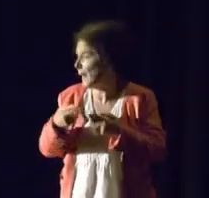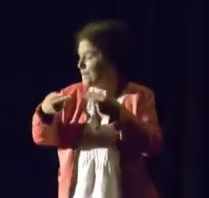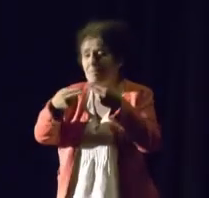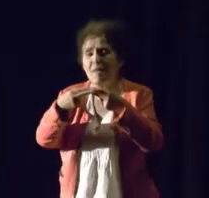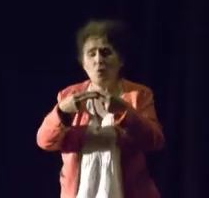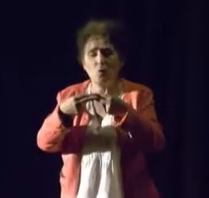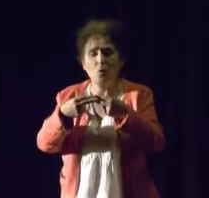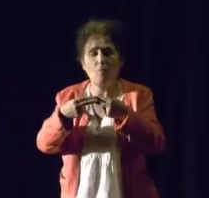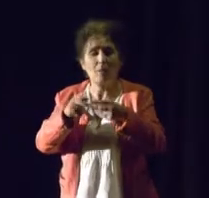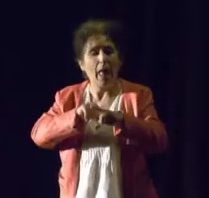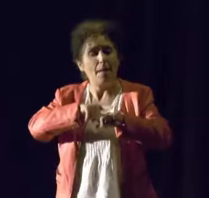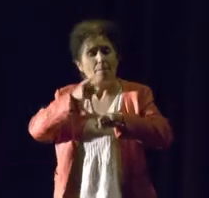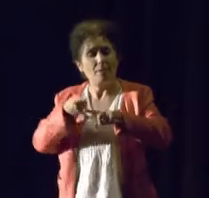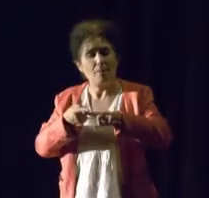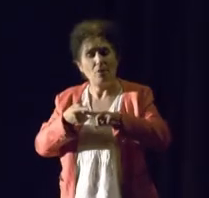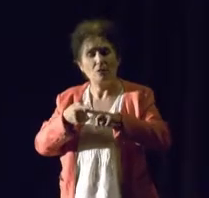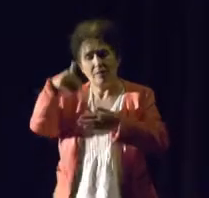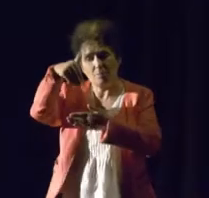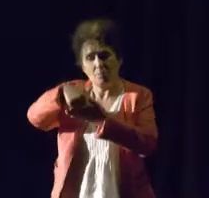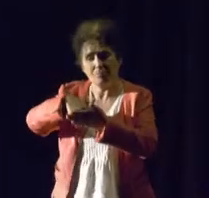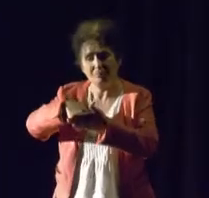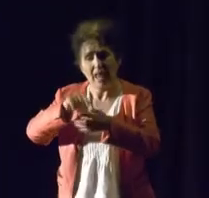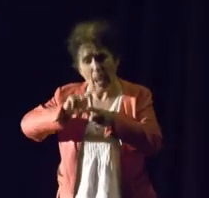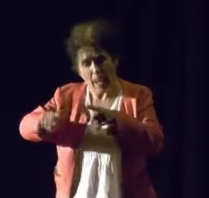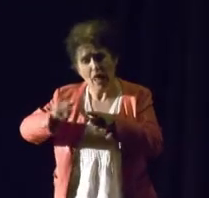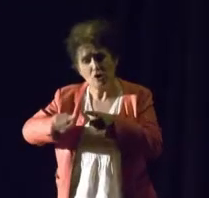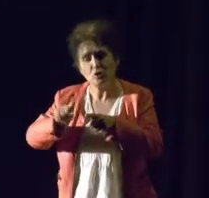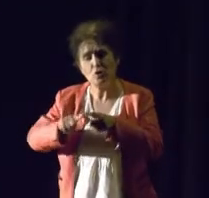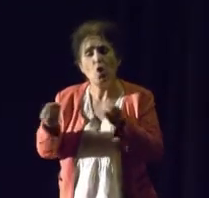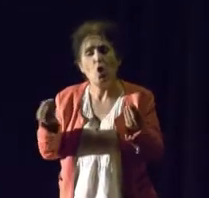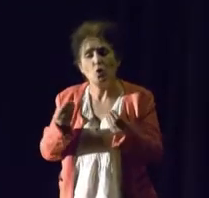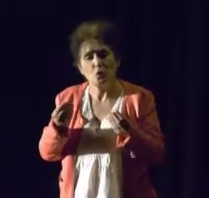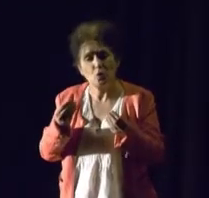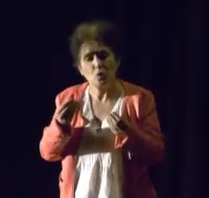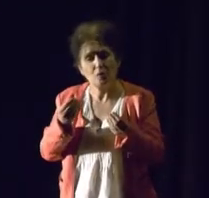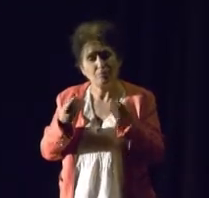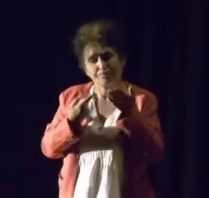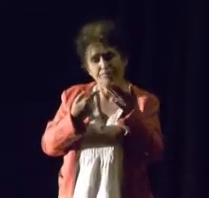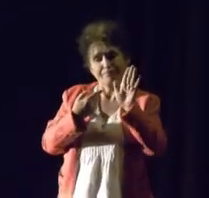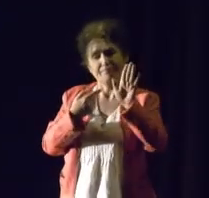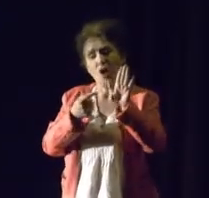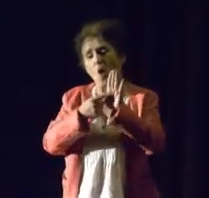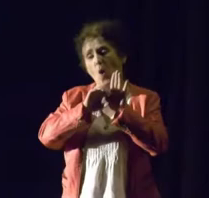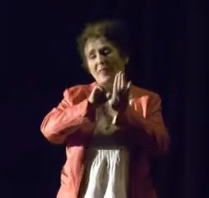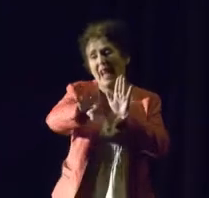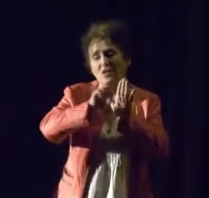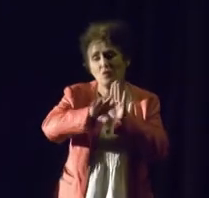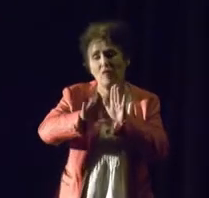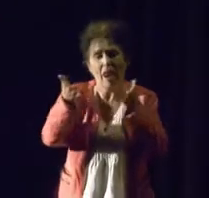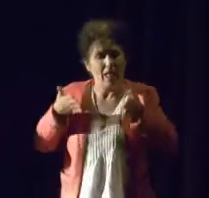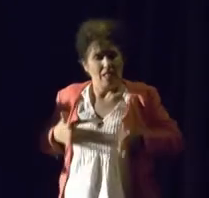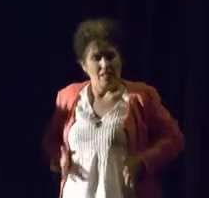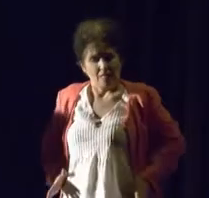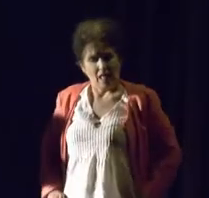Меѓутоа, бременоста е во суштина нешто кое што се одразува на телото на